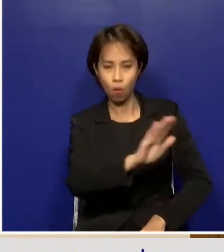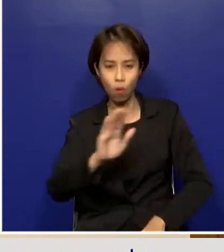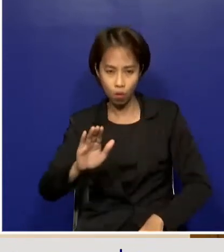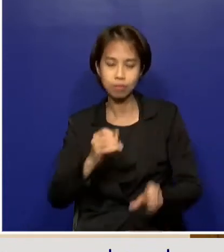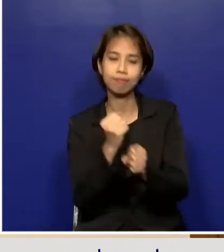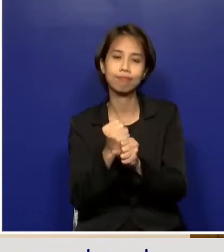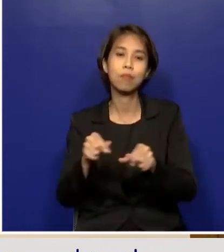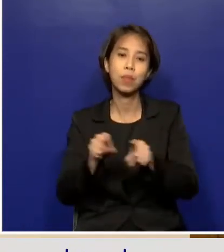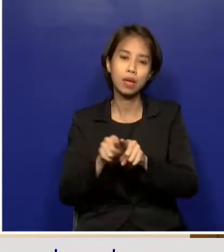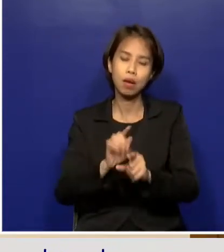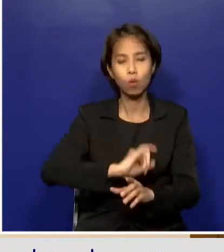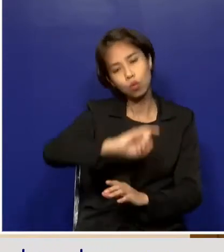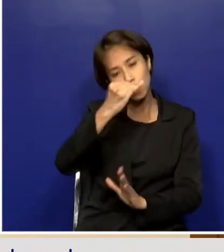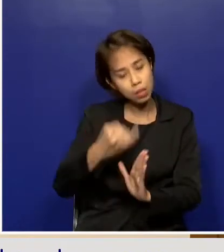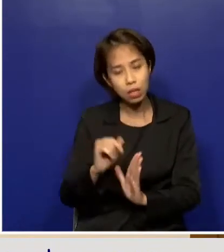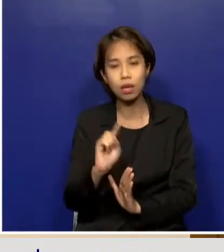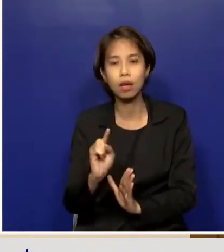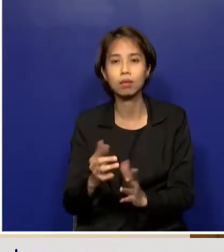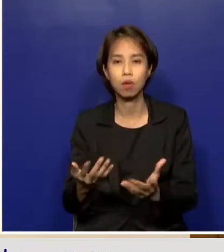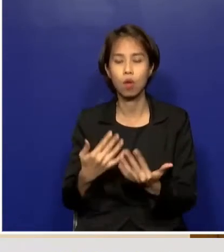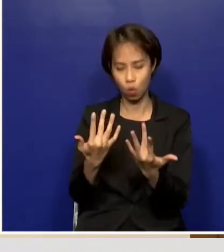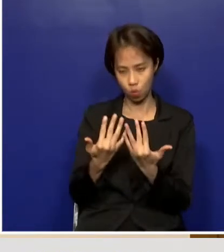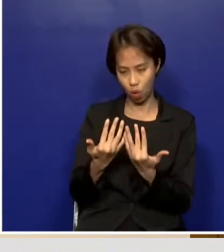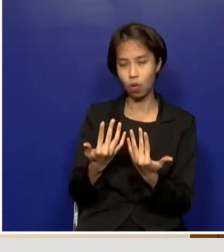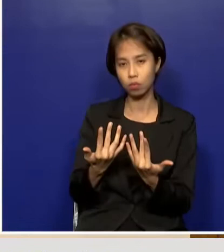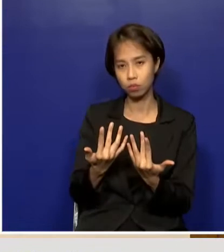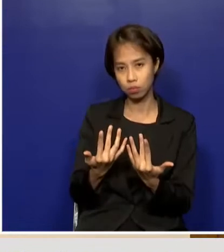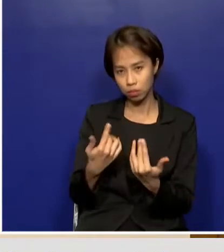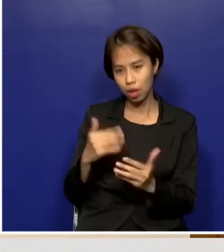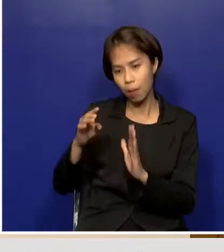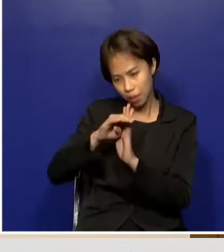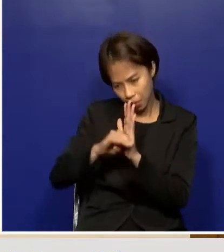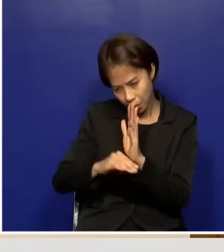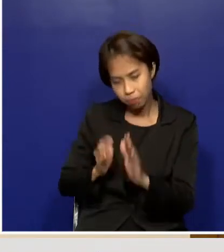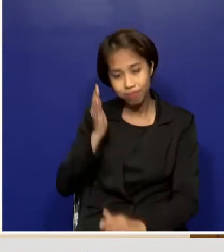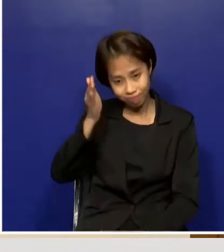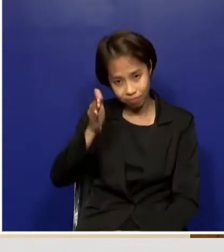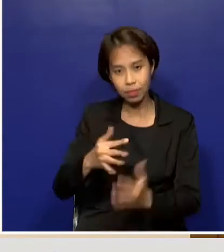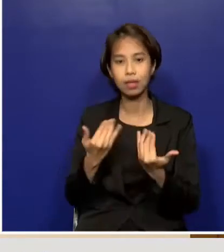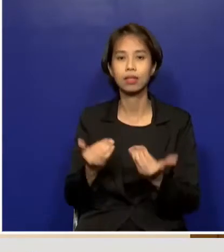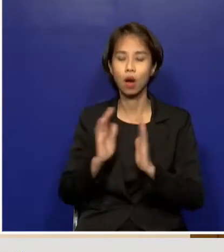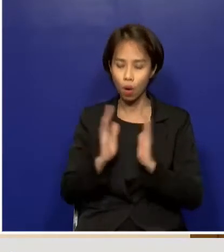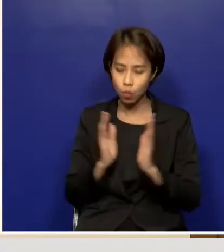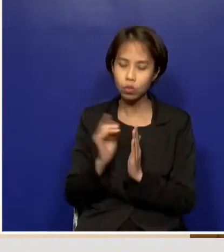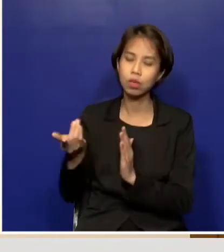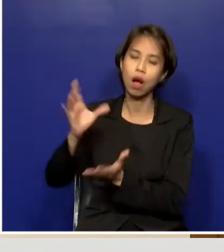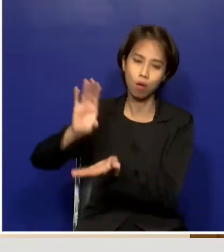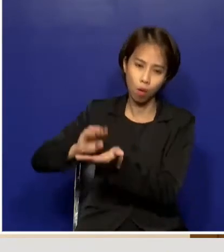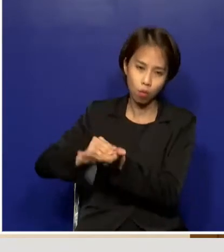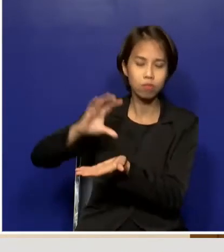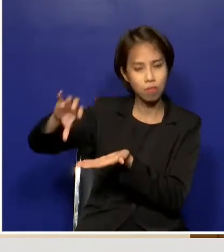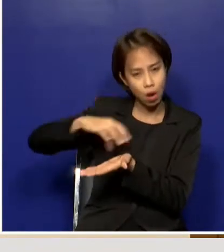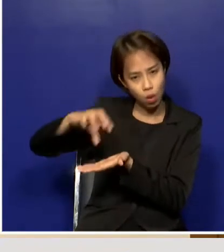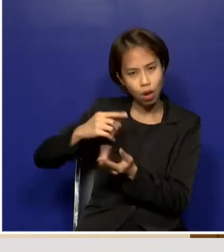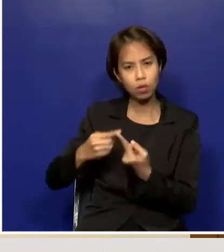วรราฐ์ูก จะิด ข้ วา ก เรา ไป พ กั ปัน ใ คั้น ตอน ดึ นะครับแต่ ก็ ขอบ คุณ ใน ขอมูล ที่ มา แต ผม